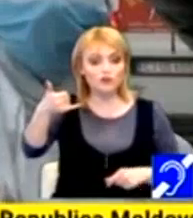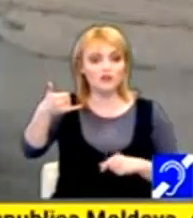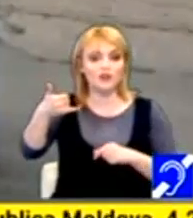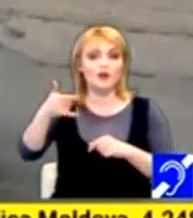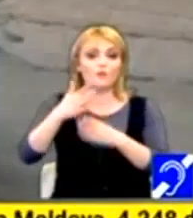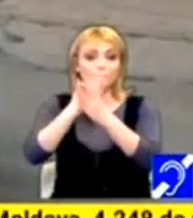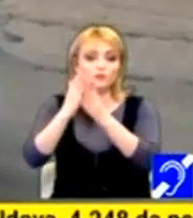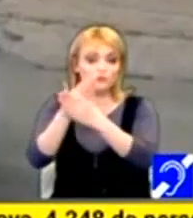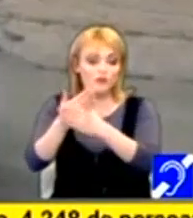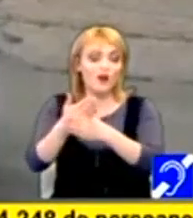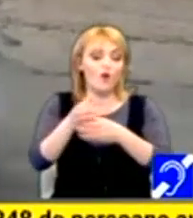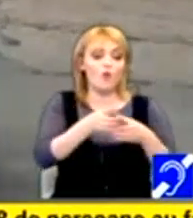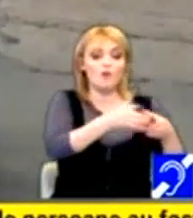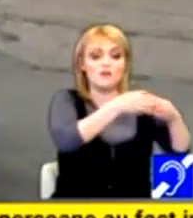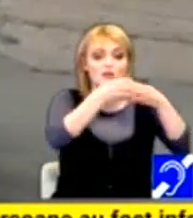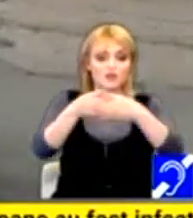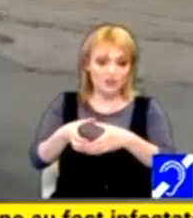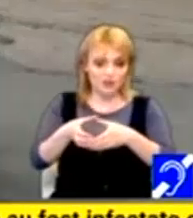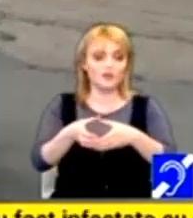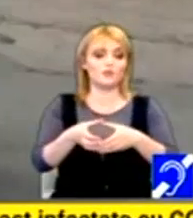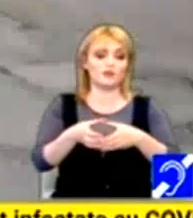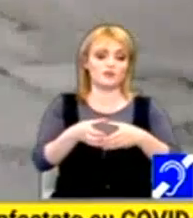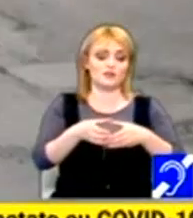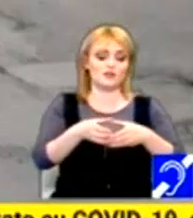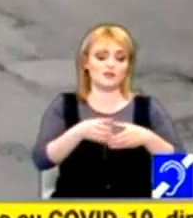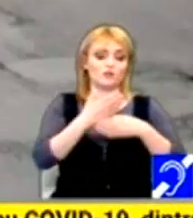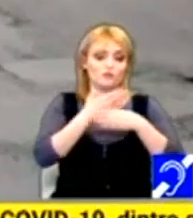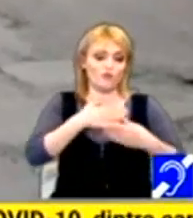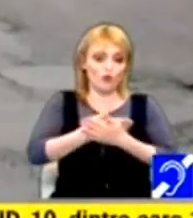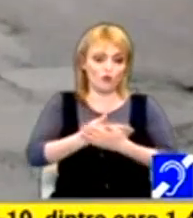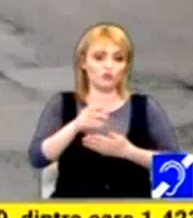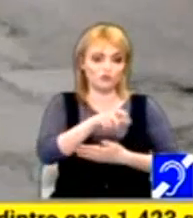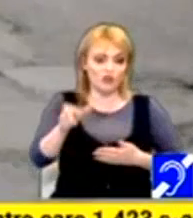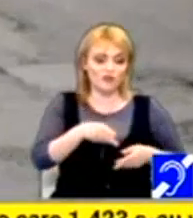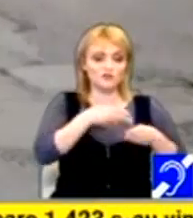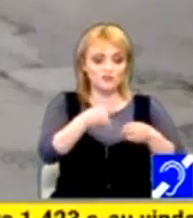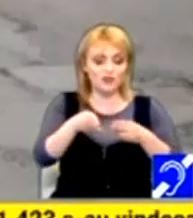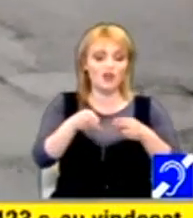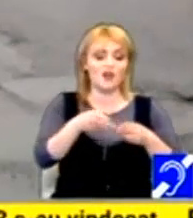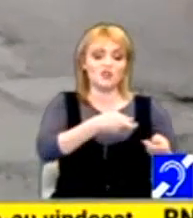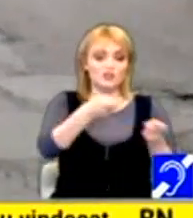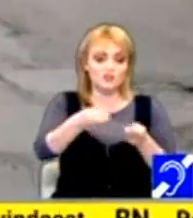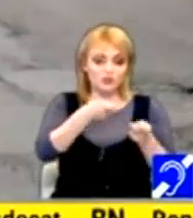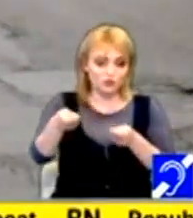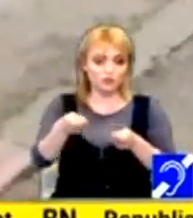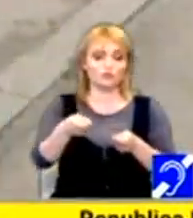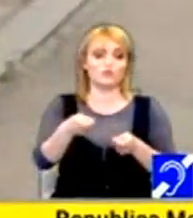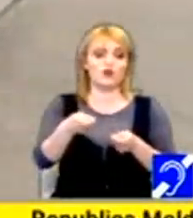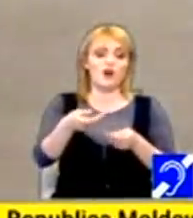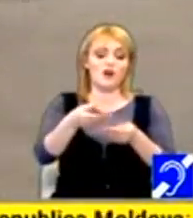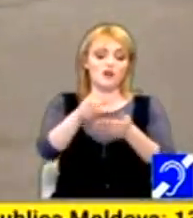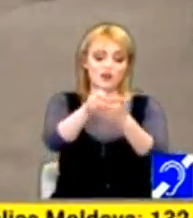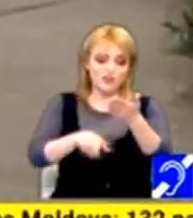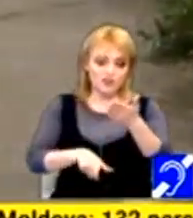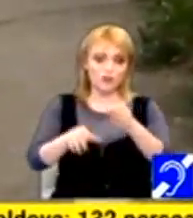echipă să se deplaseze, bineînțeles echipați corespunzător, acasă la acești oameni, să ia lista cu medicamentele,